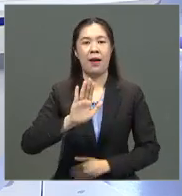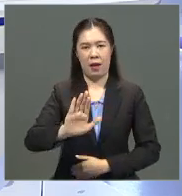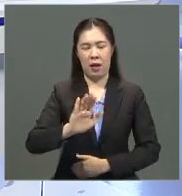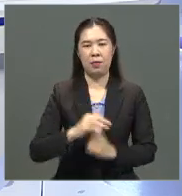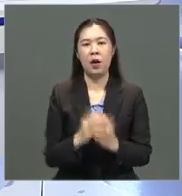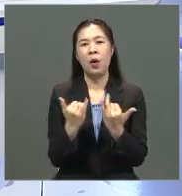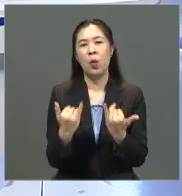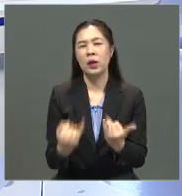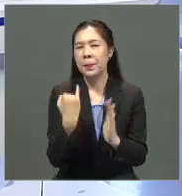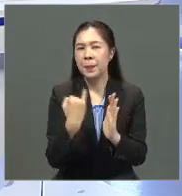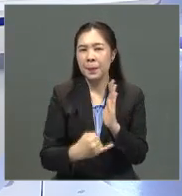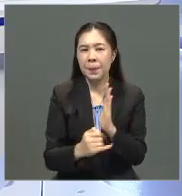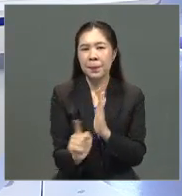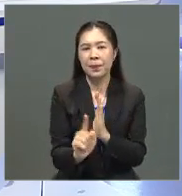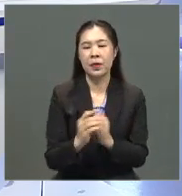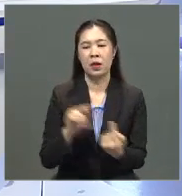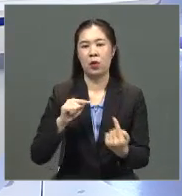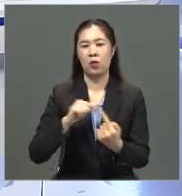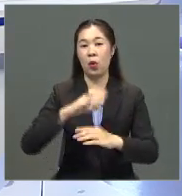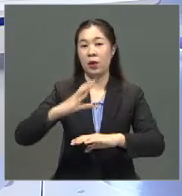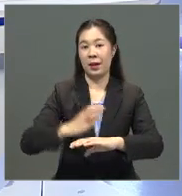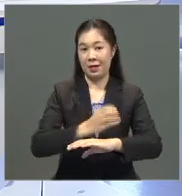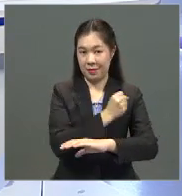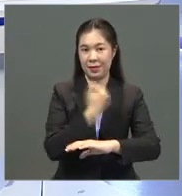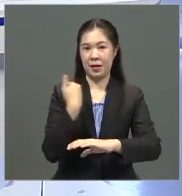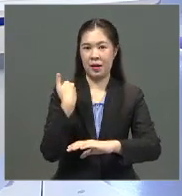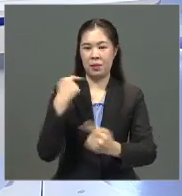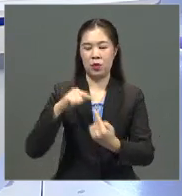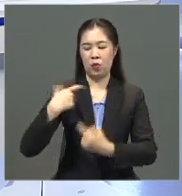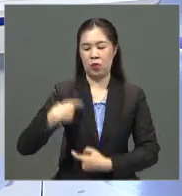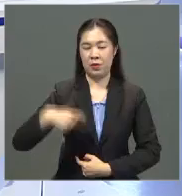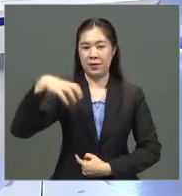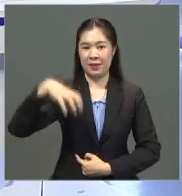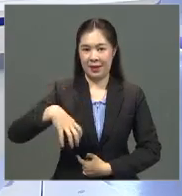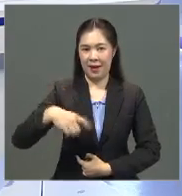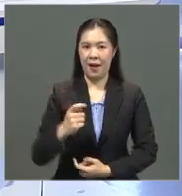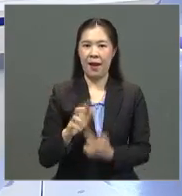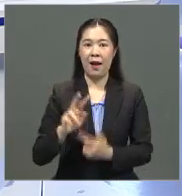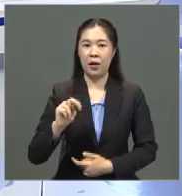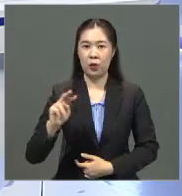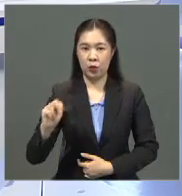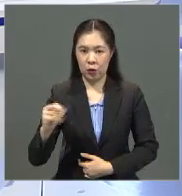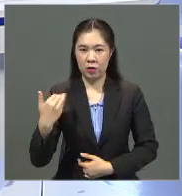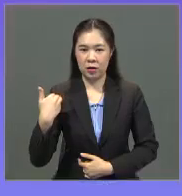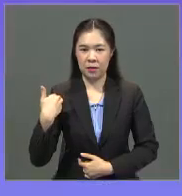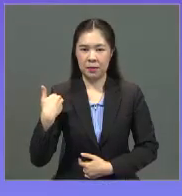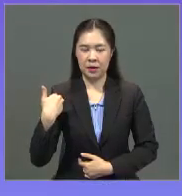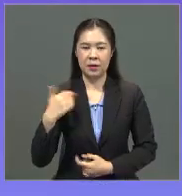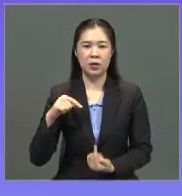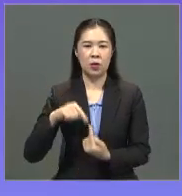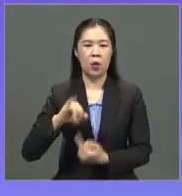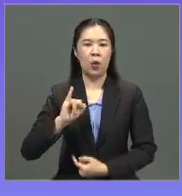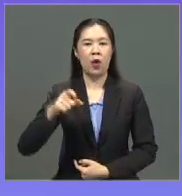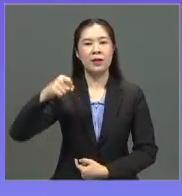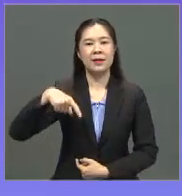วันนี้มีหลายคดีด้วยกันเพราะว่านอกจากเรื่องของคดีทางการเมืองที่มีเรื่องของทนายอานนท์และแกนนำแล้วยังมีคดีของนายไฟยสนเ